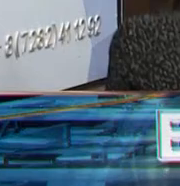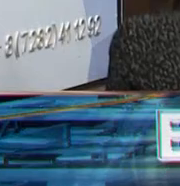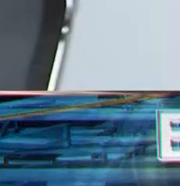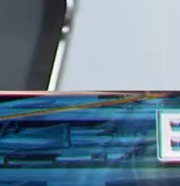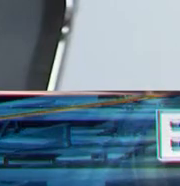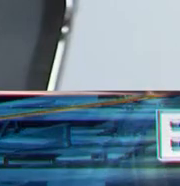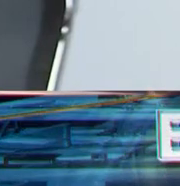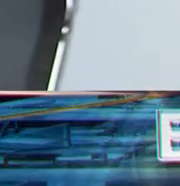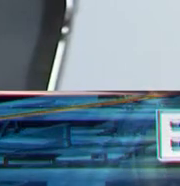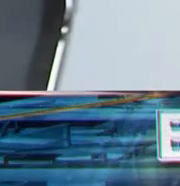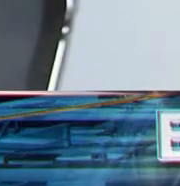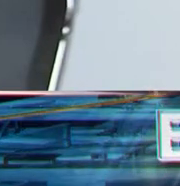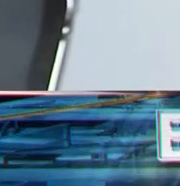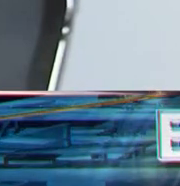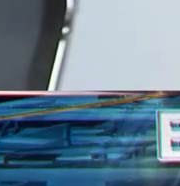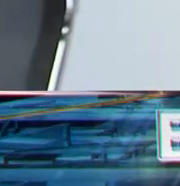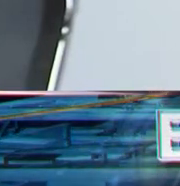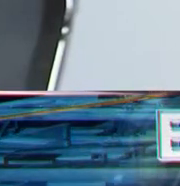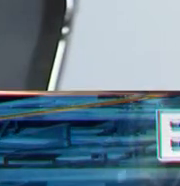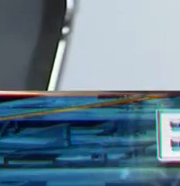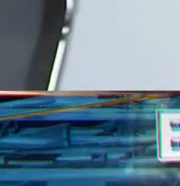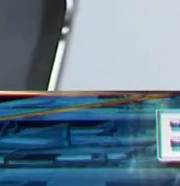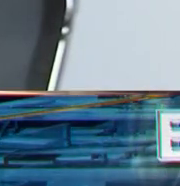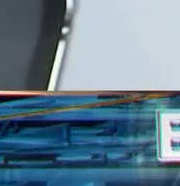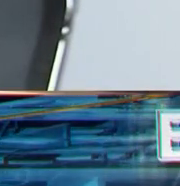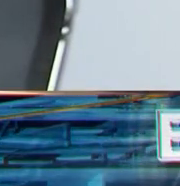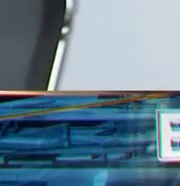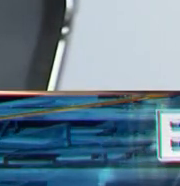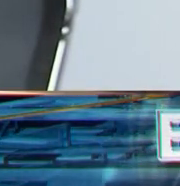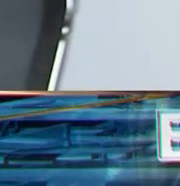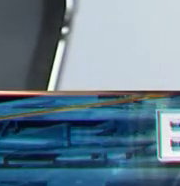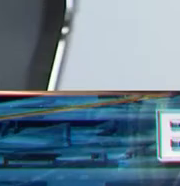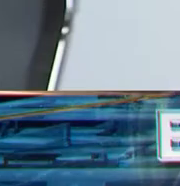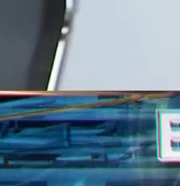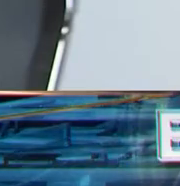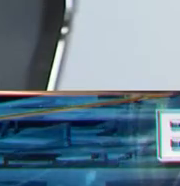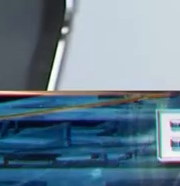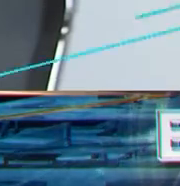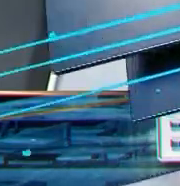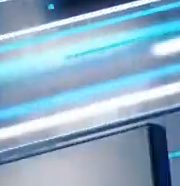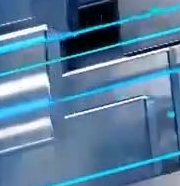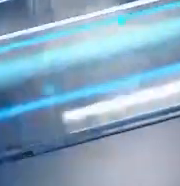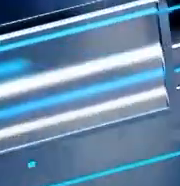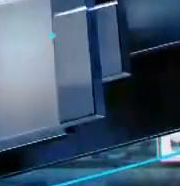мәлімдеді. Оның нәтижесі жаңағы не подтвердилось, отрицательно болып келді. Ол бір.